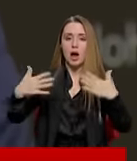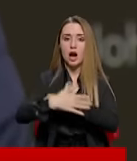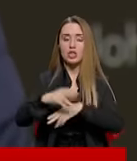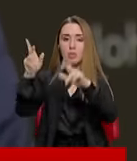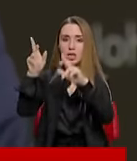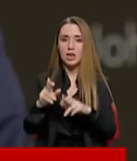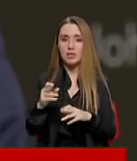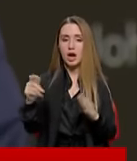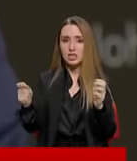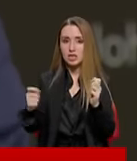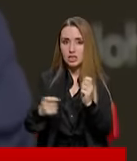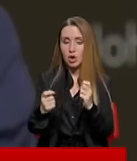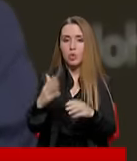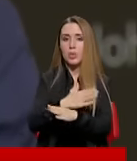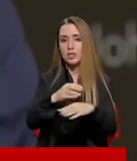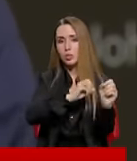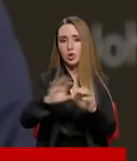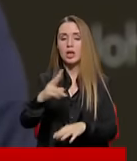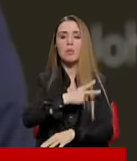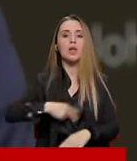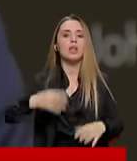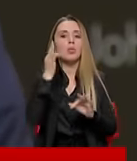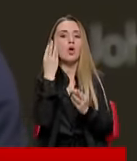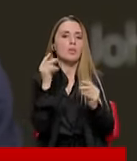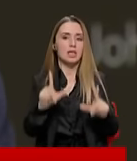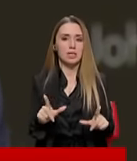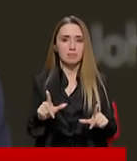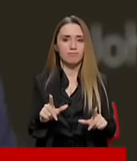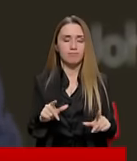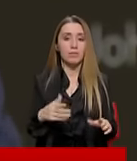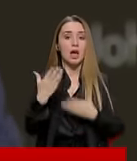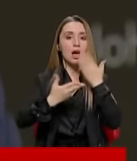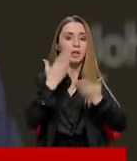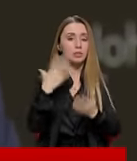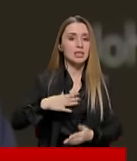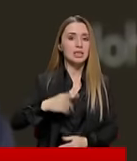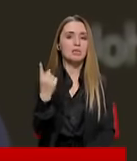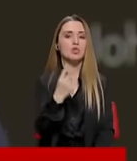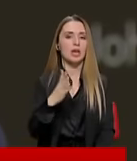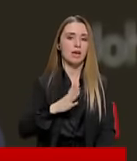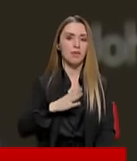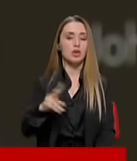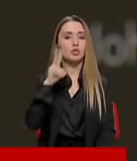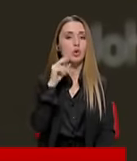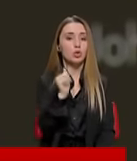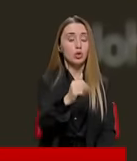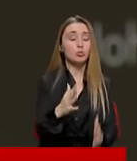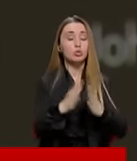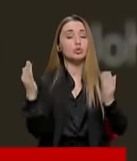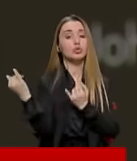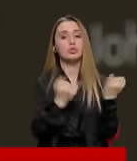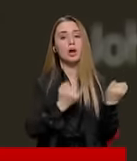ve sahurluk gönderdik yani belediye böyle olması lazım asıl anlatmak istediğim bir şey de şu Son Günlerin en büyük